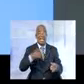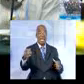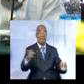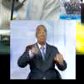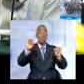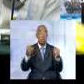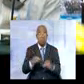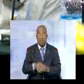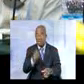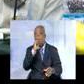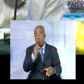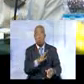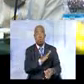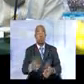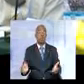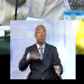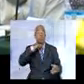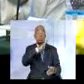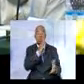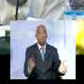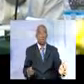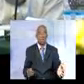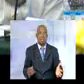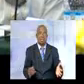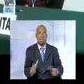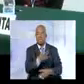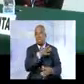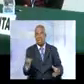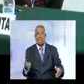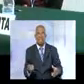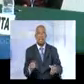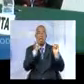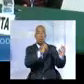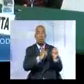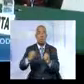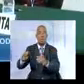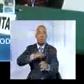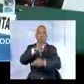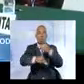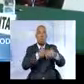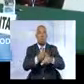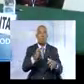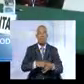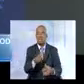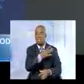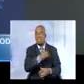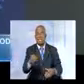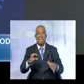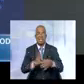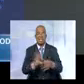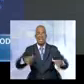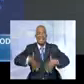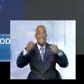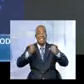à Abidjan comptent sur l'appui de cette institution mondiale pour apporter une réponse idoine à ces